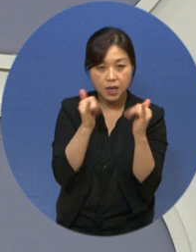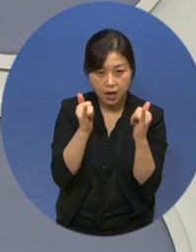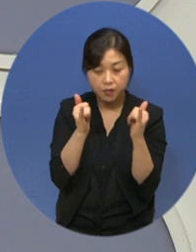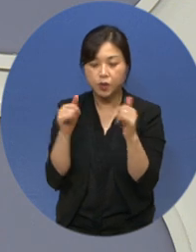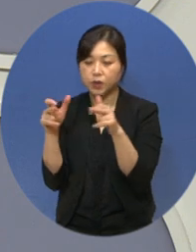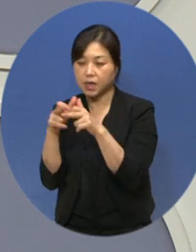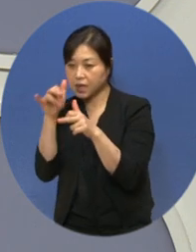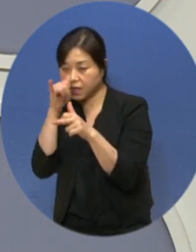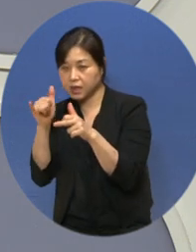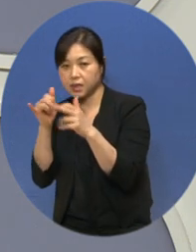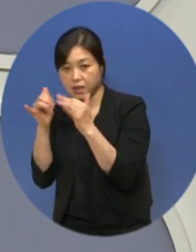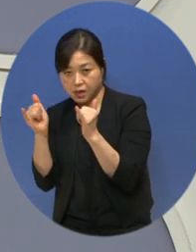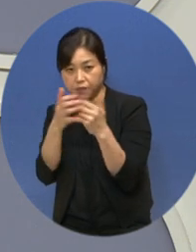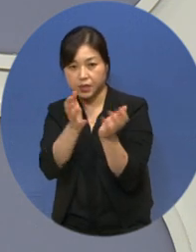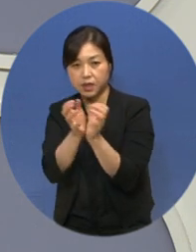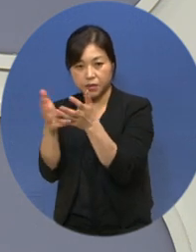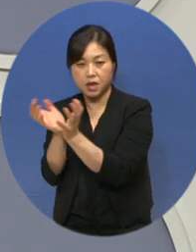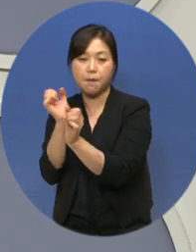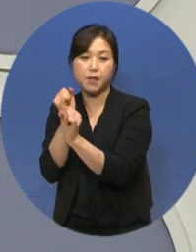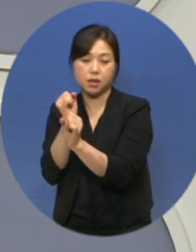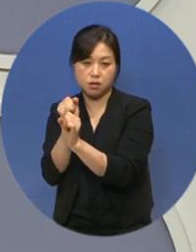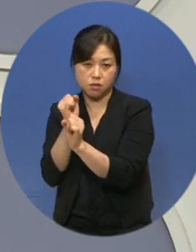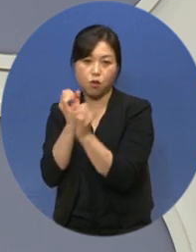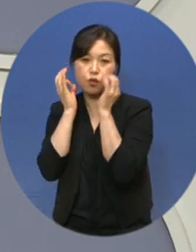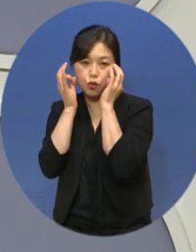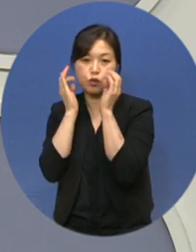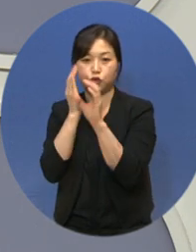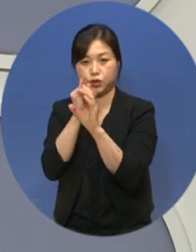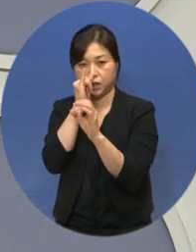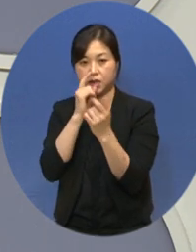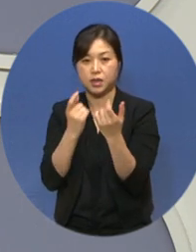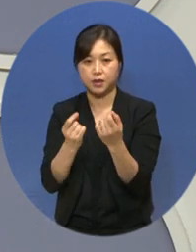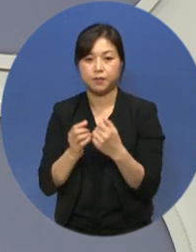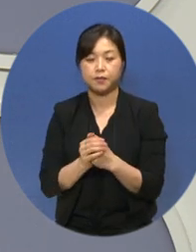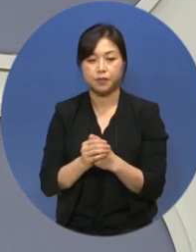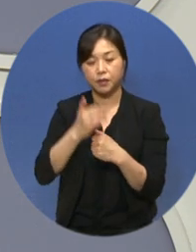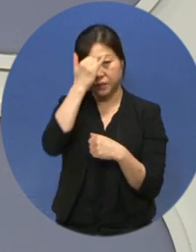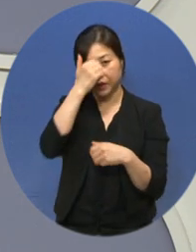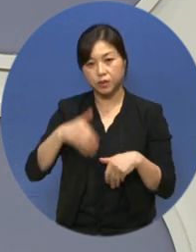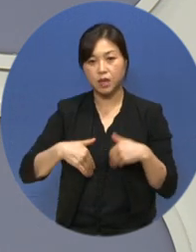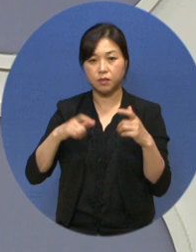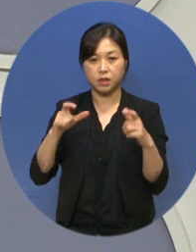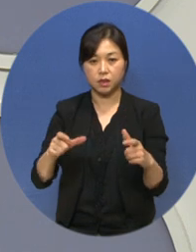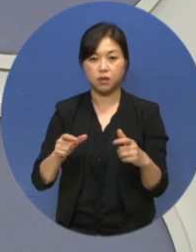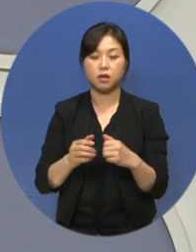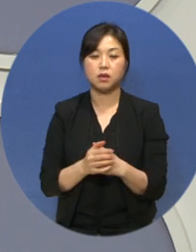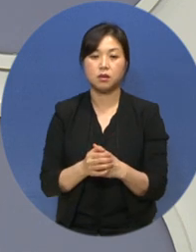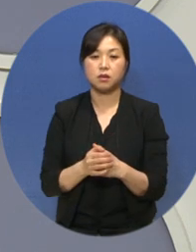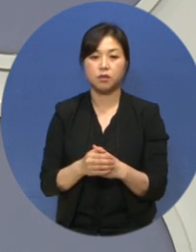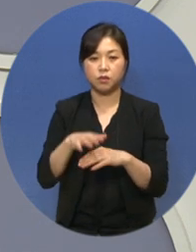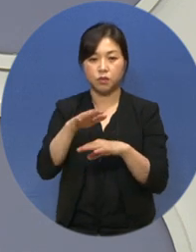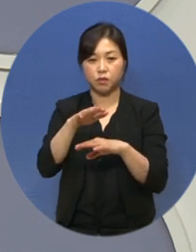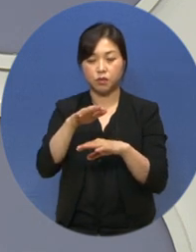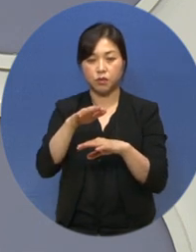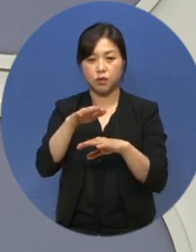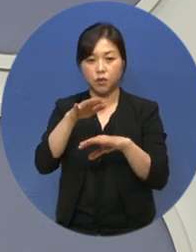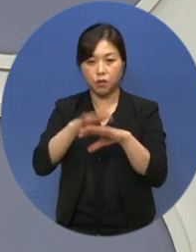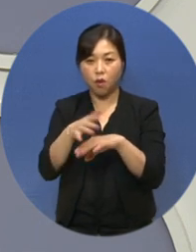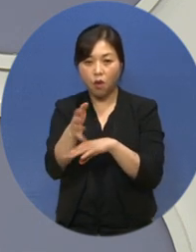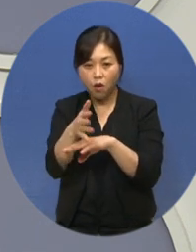중 날 만들기 위해서 노력하겠다는 말씀을 드리고요 특히 추천 암도 같은 경우는 농어민 수당을 도입해